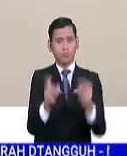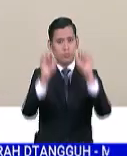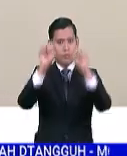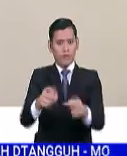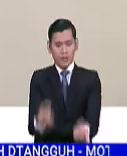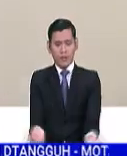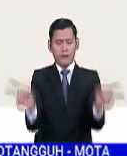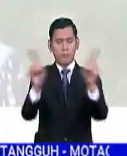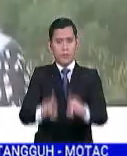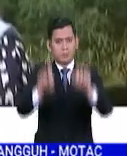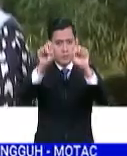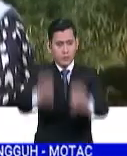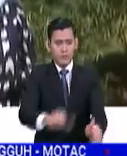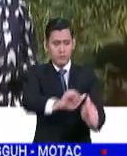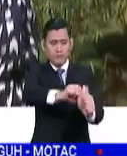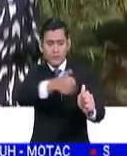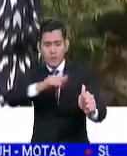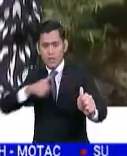boleh dielakkan.